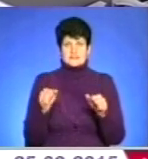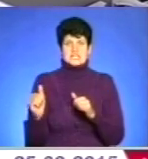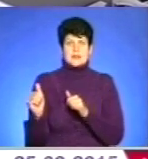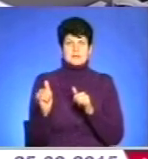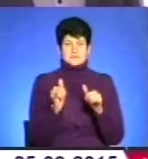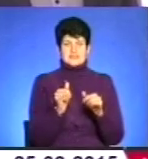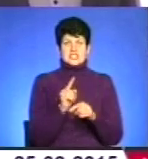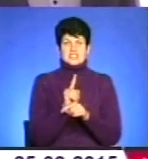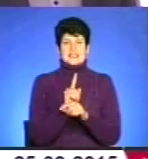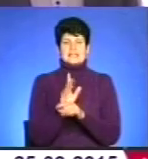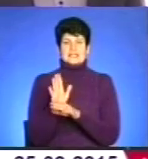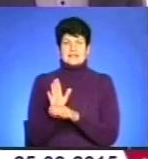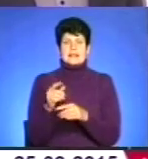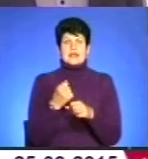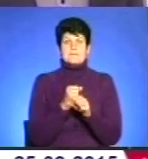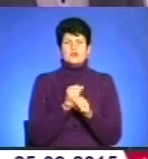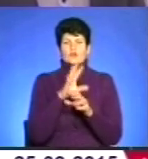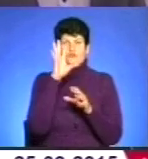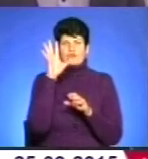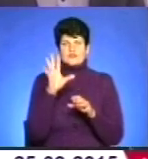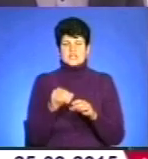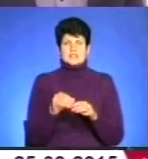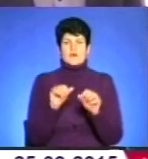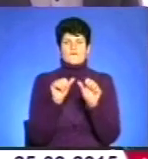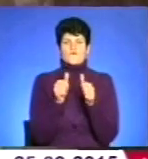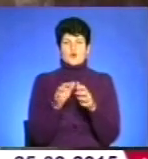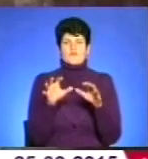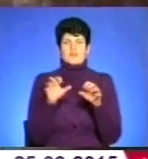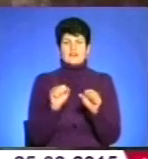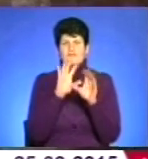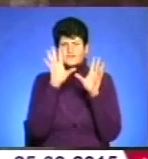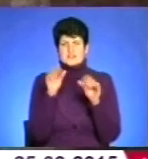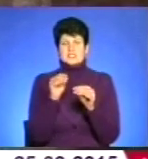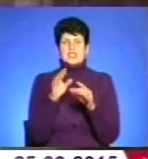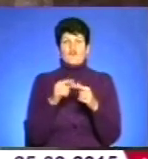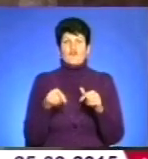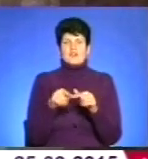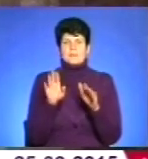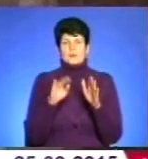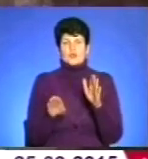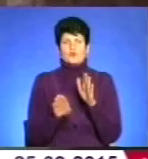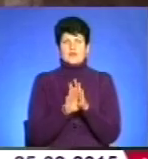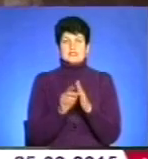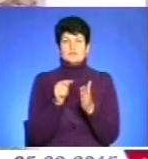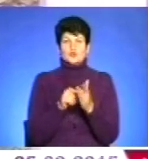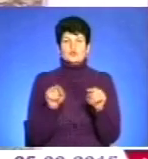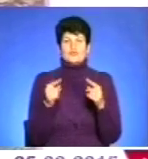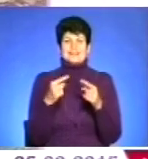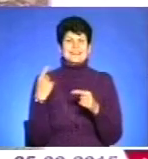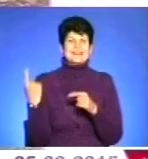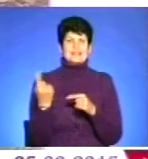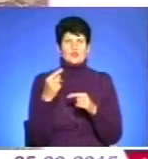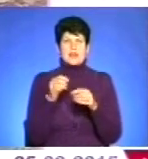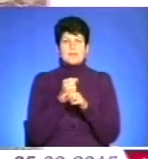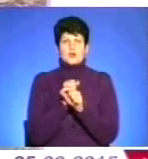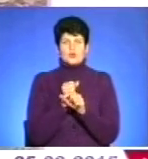забезпечити стандартизацію лабораторій усіх форм власності, всіх видів підпорядкування з метою створення єдиного лабораторного